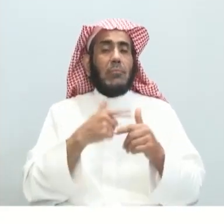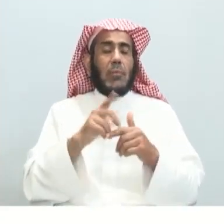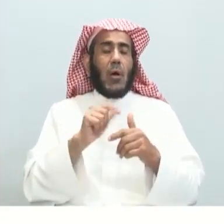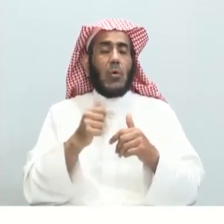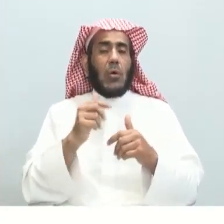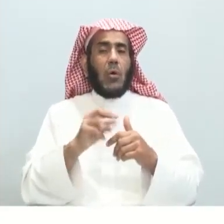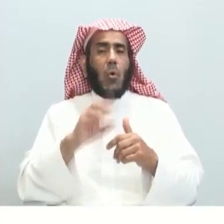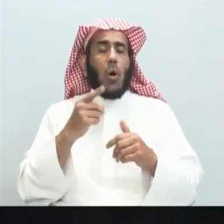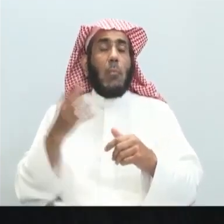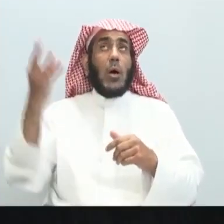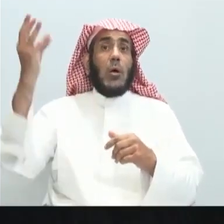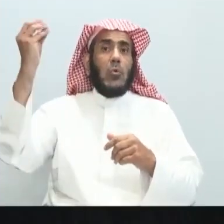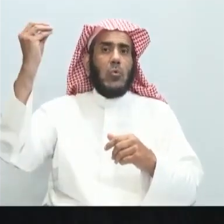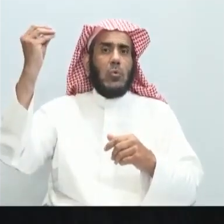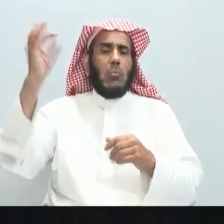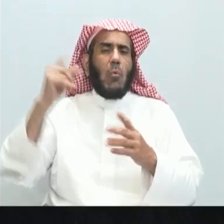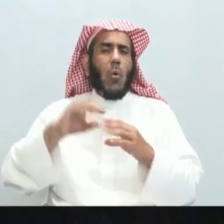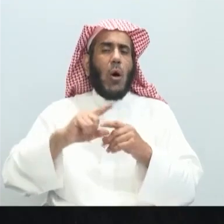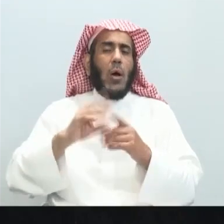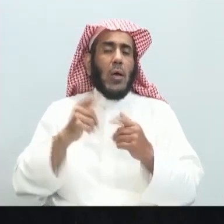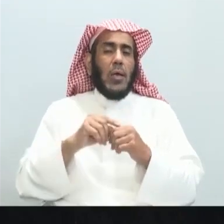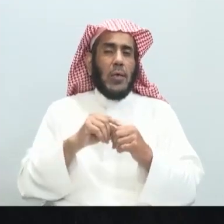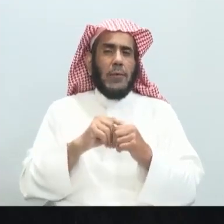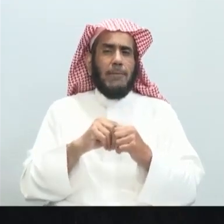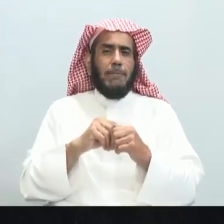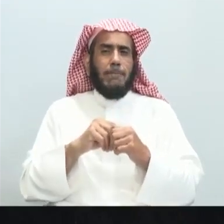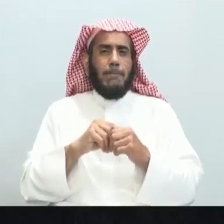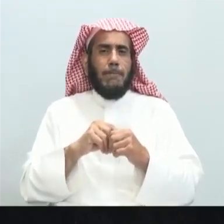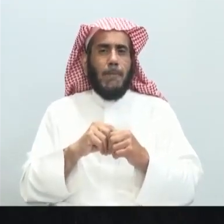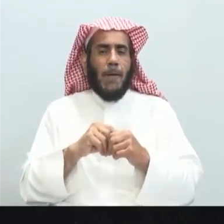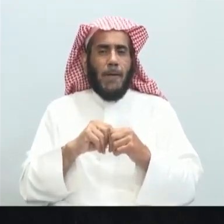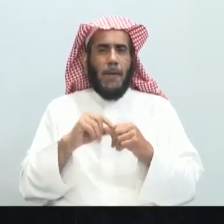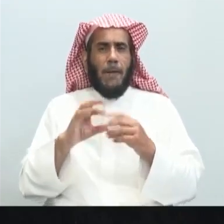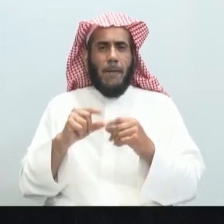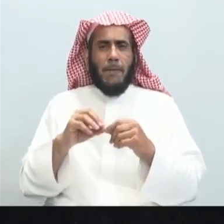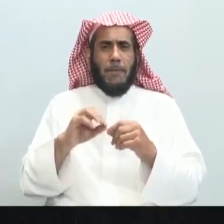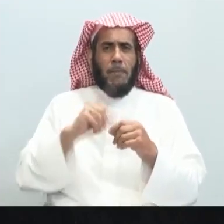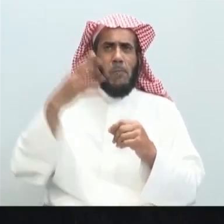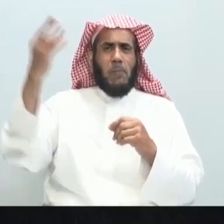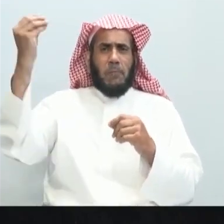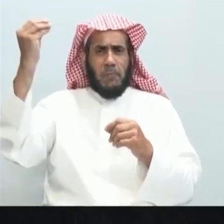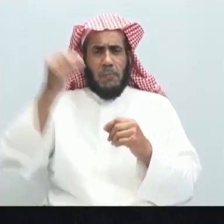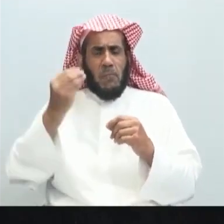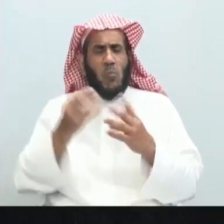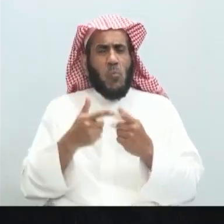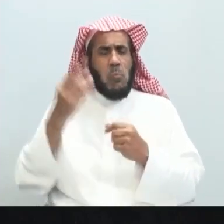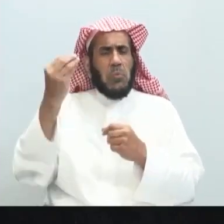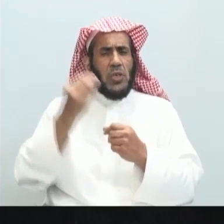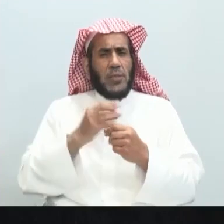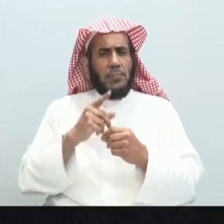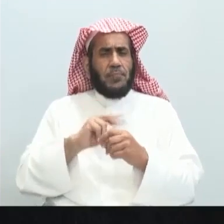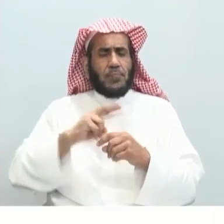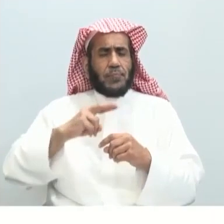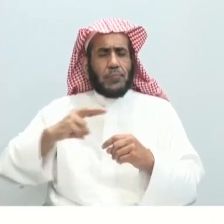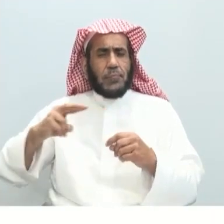قوله وما ننزله ما المراد بهذه الايه اي لا ننزل المقدر من شيء من